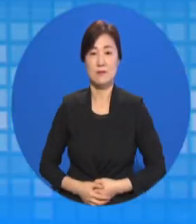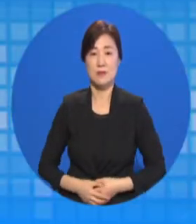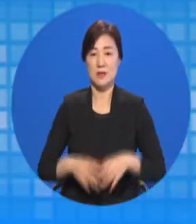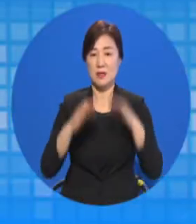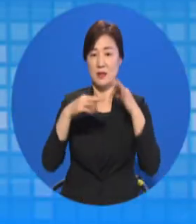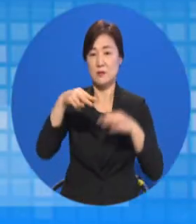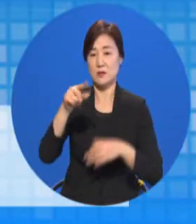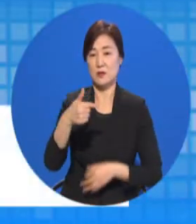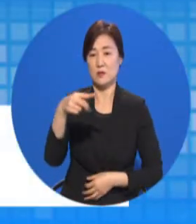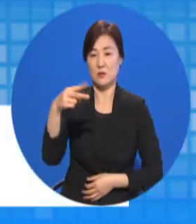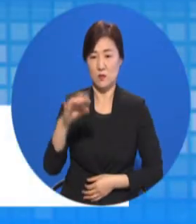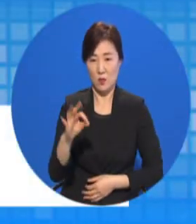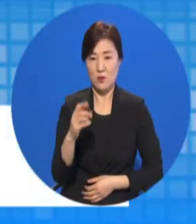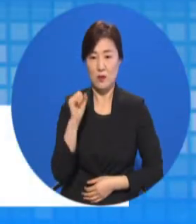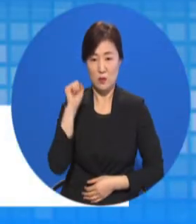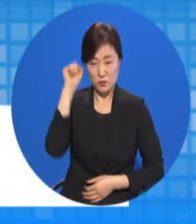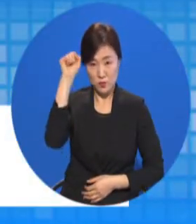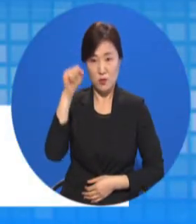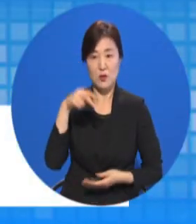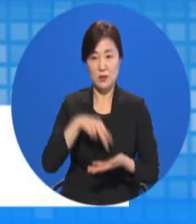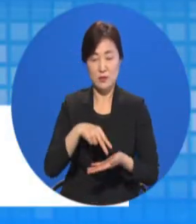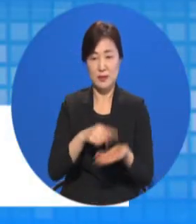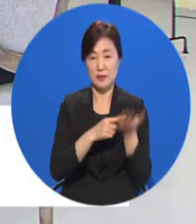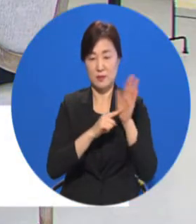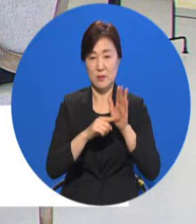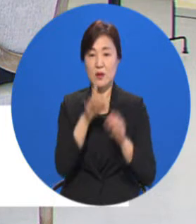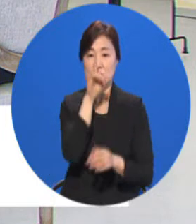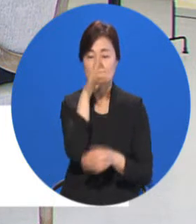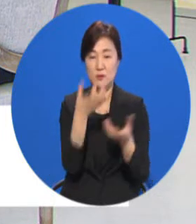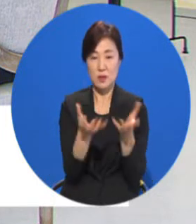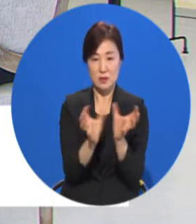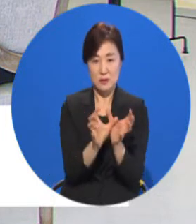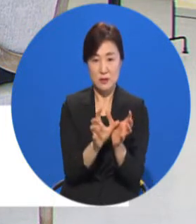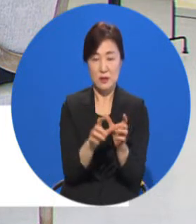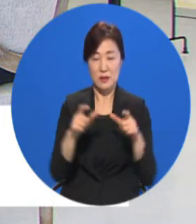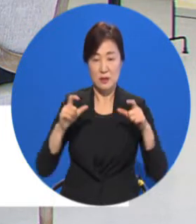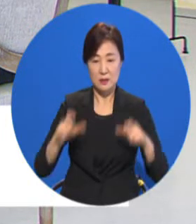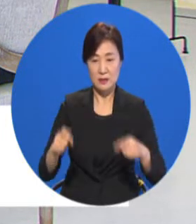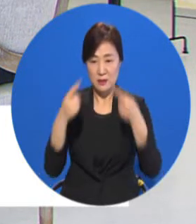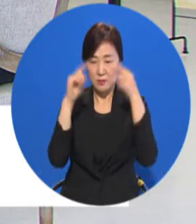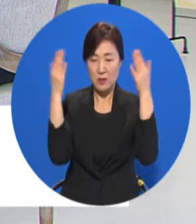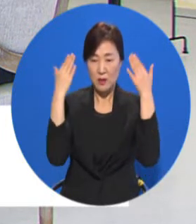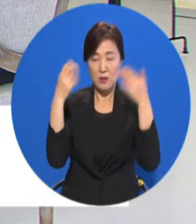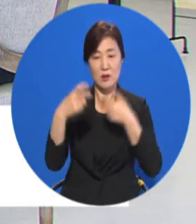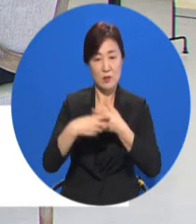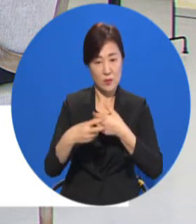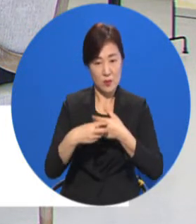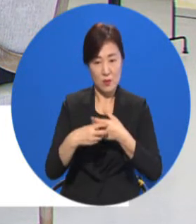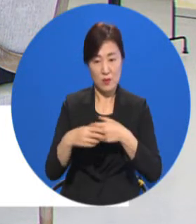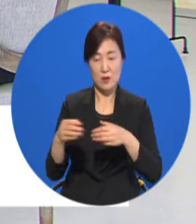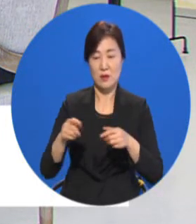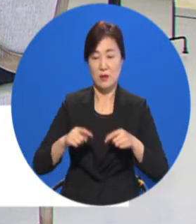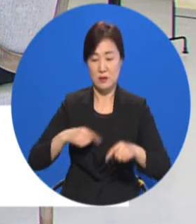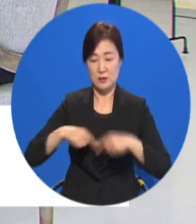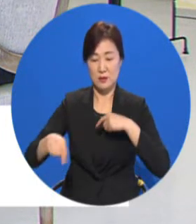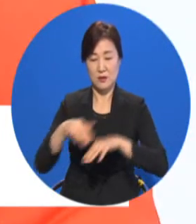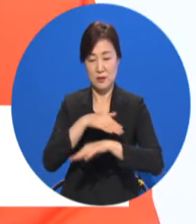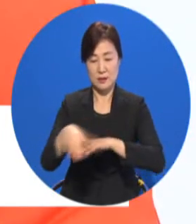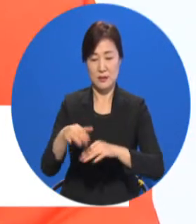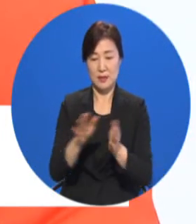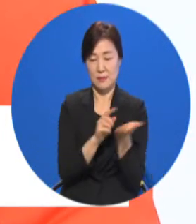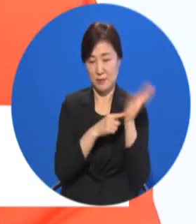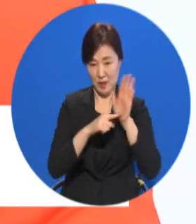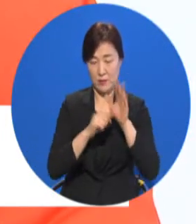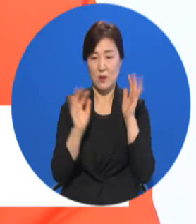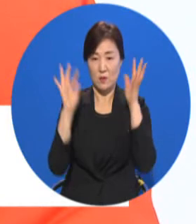김선동 민주당 예비후보도 오늘 민주당 중앙당의 지역의대 신설을 포함한 정책 발표에 환영 논평을 내고